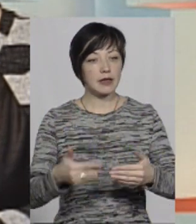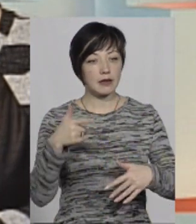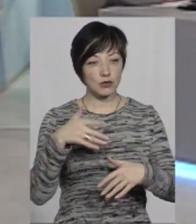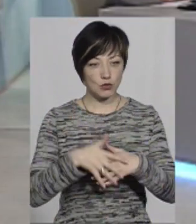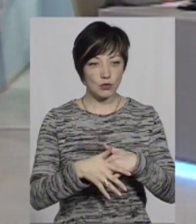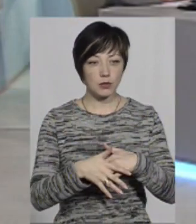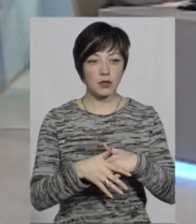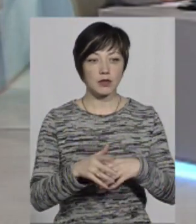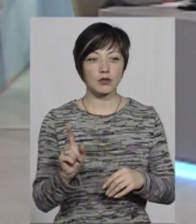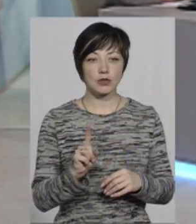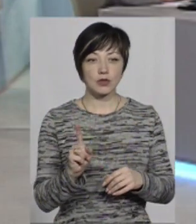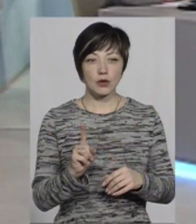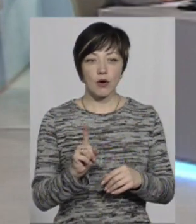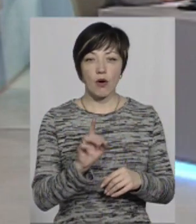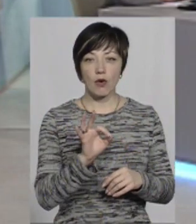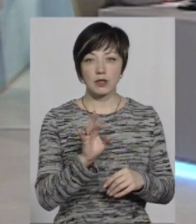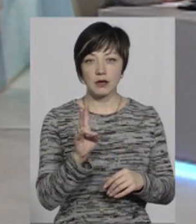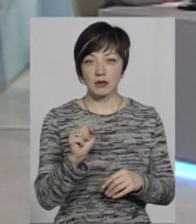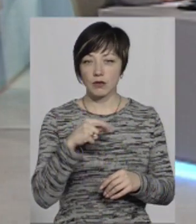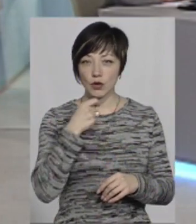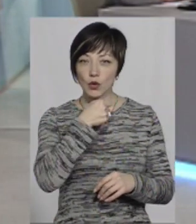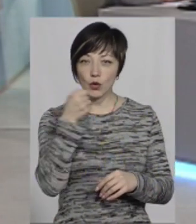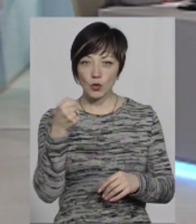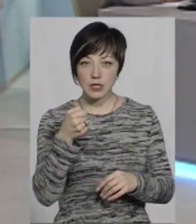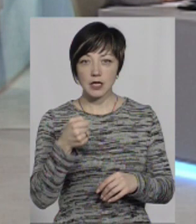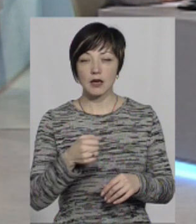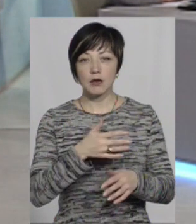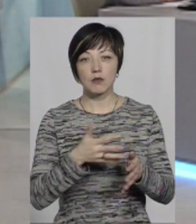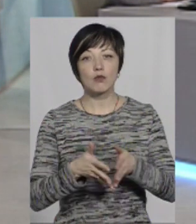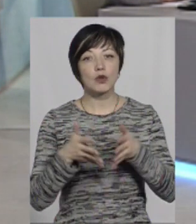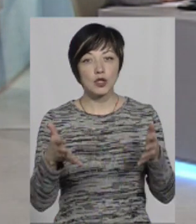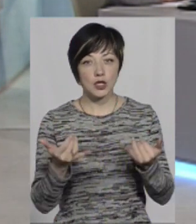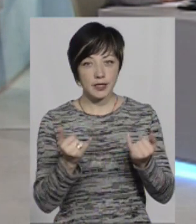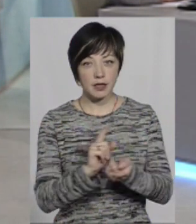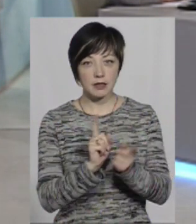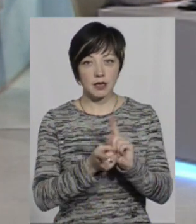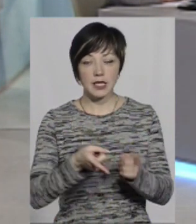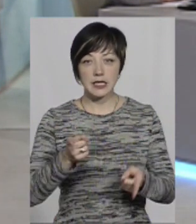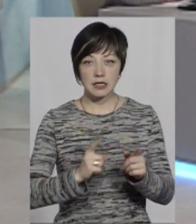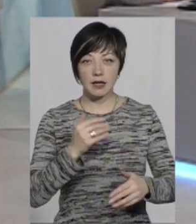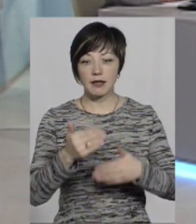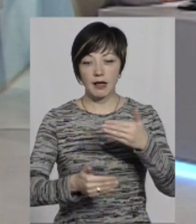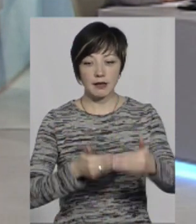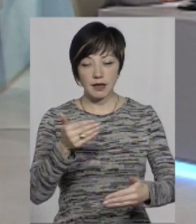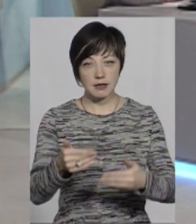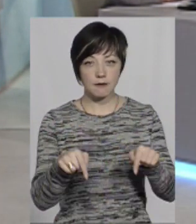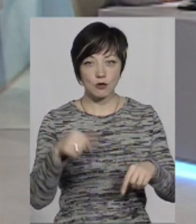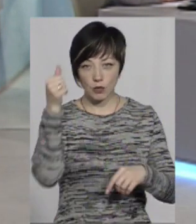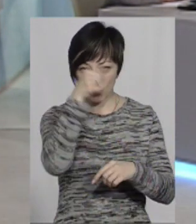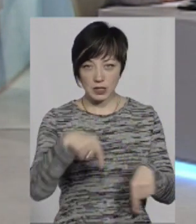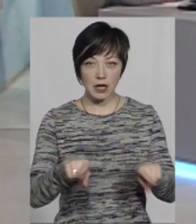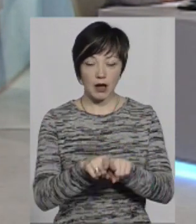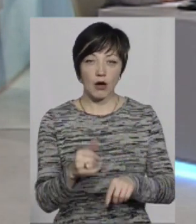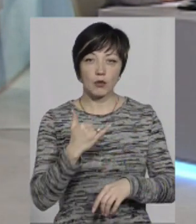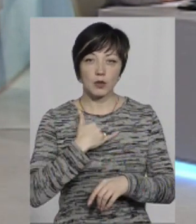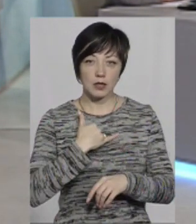вже Оксана говорила, що дорослих більше зараз стало. І дійсно, тенденція в цьому році така, що